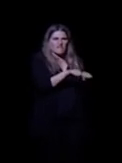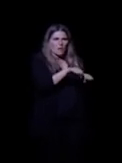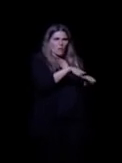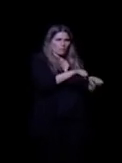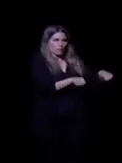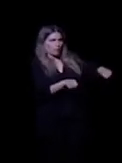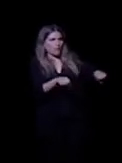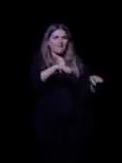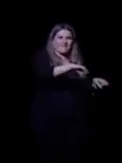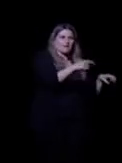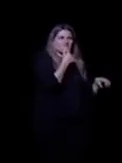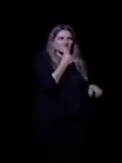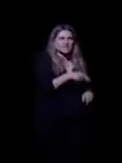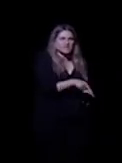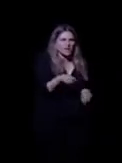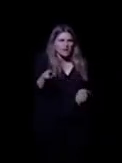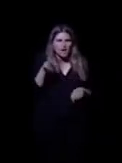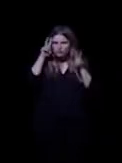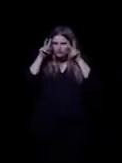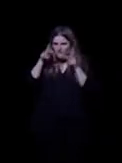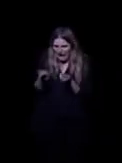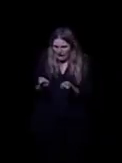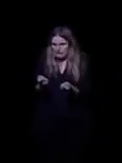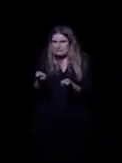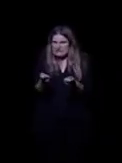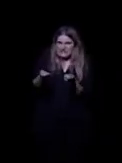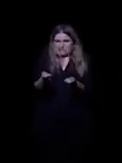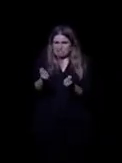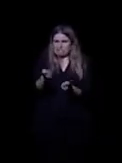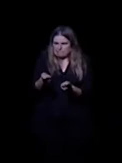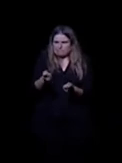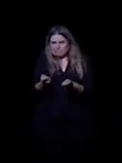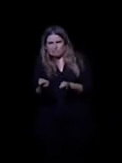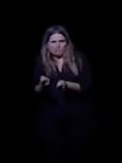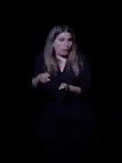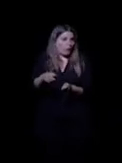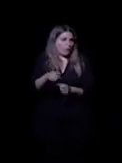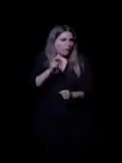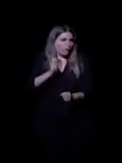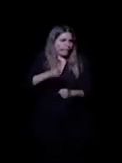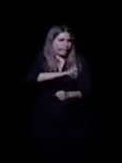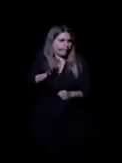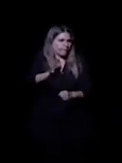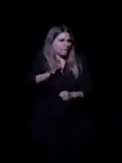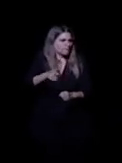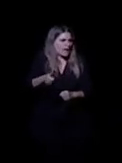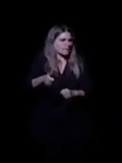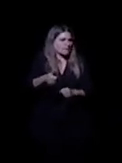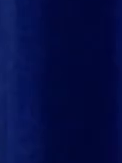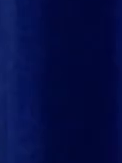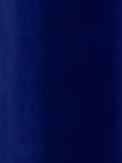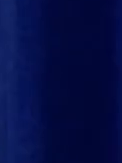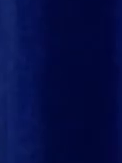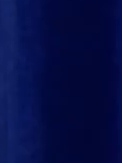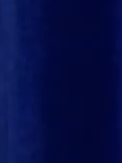droite le guidon, j'allais à droite, que de motiver ma petite ponette, la ponette du voisin, à avancer. Elle avait beaucoup plus envie de